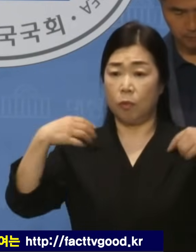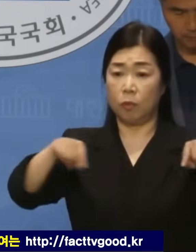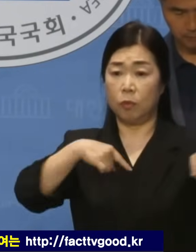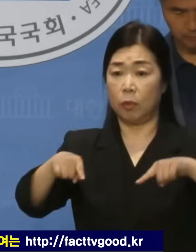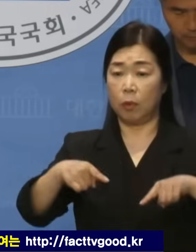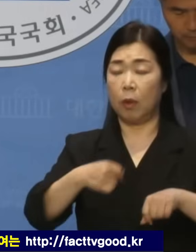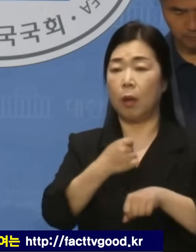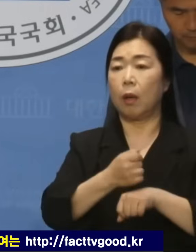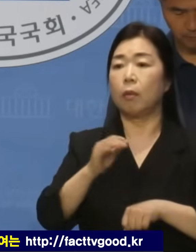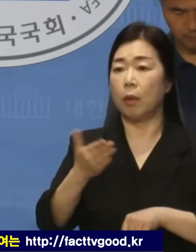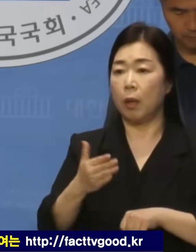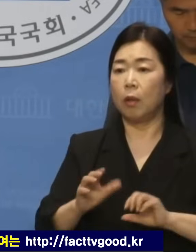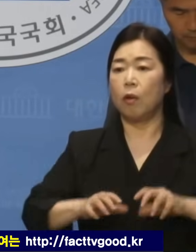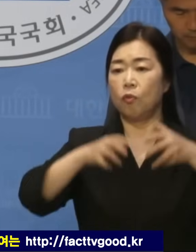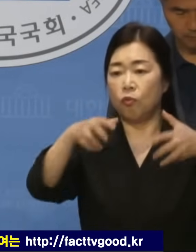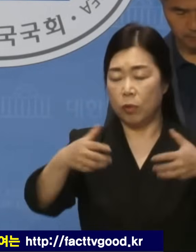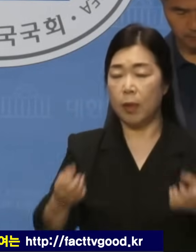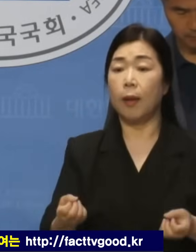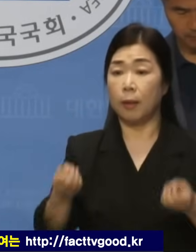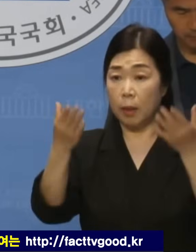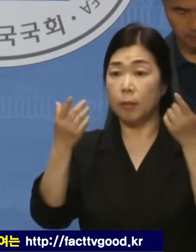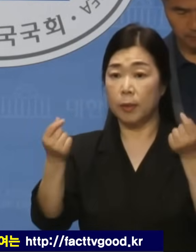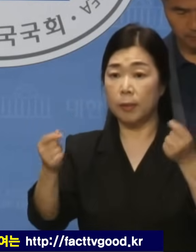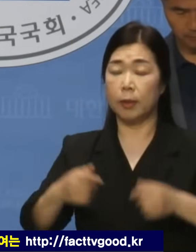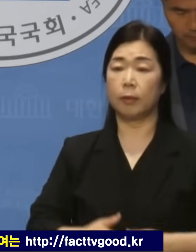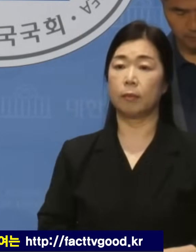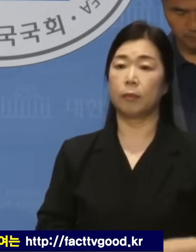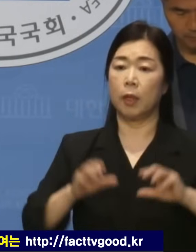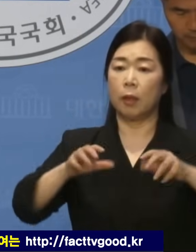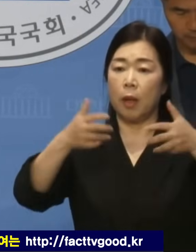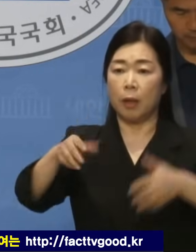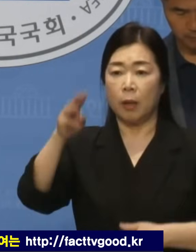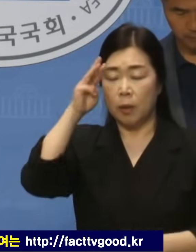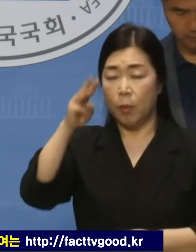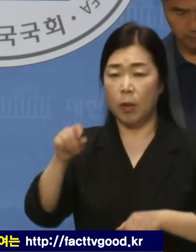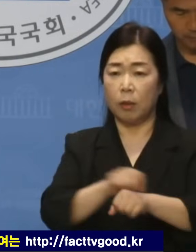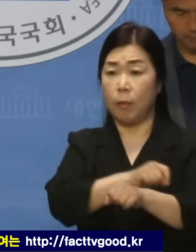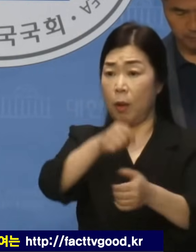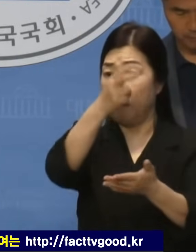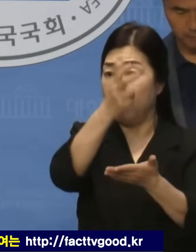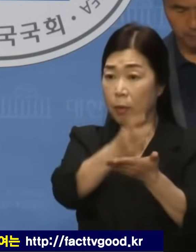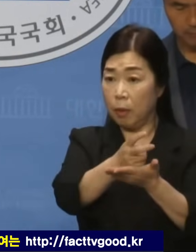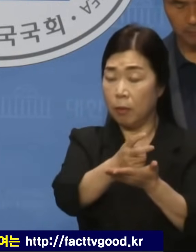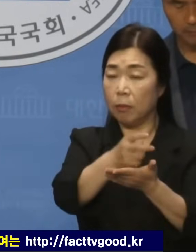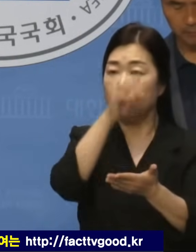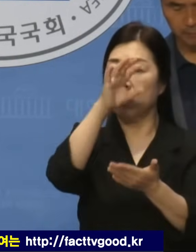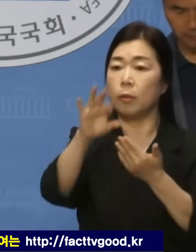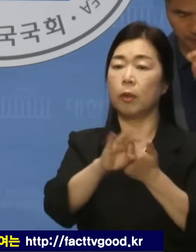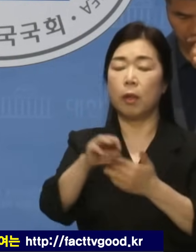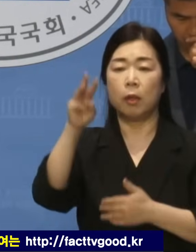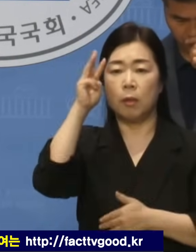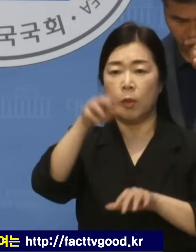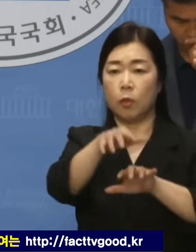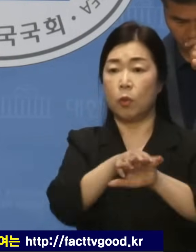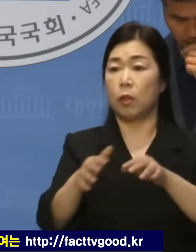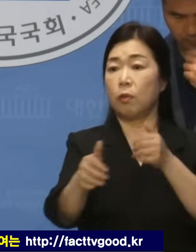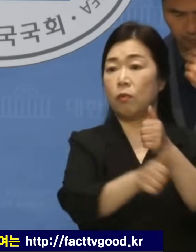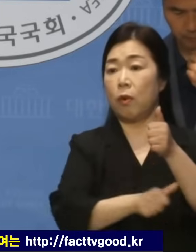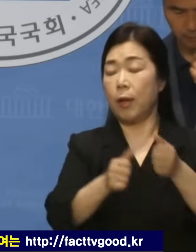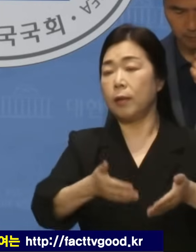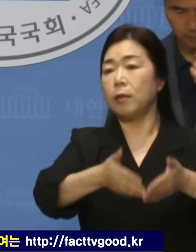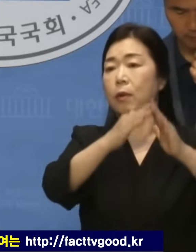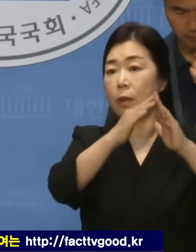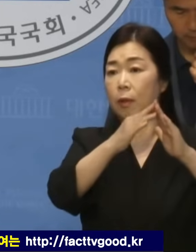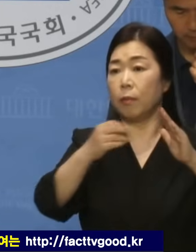추진된 국제 행사입니다. 세계 젠버리 특별법에서는 젠버리 조직위원회